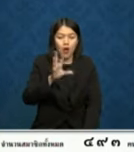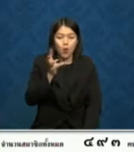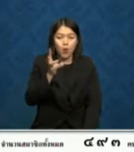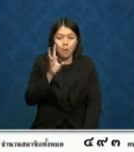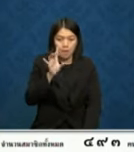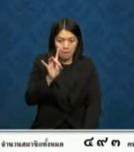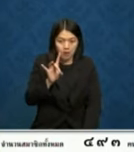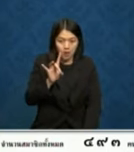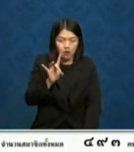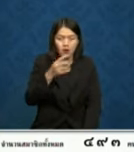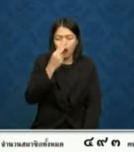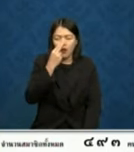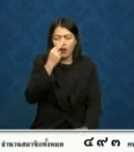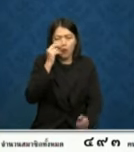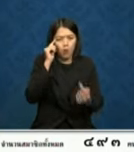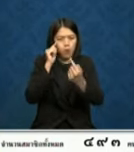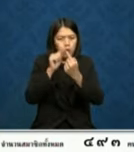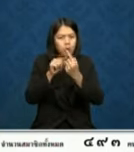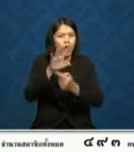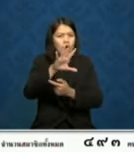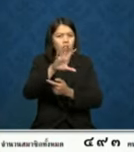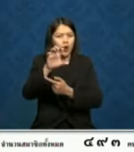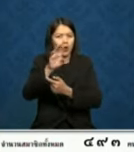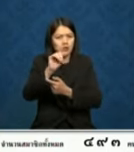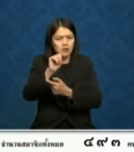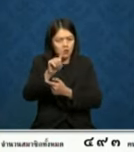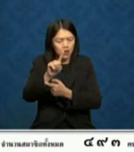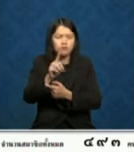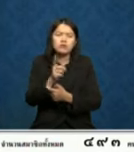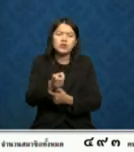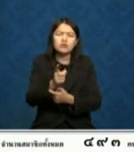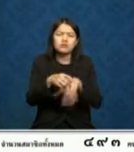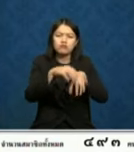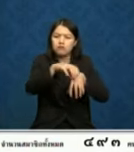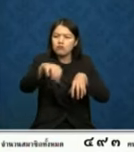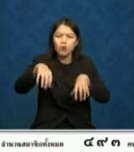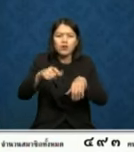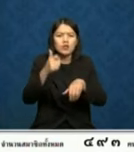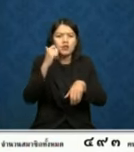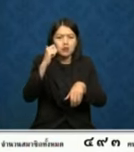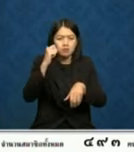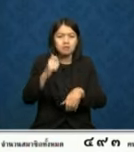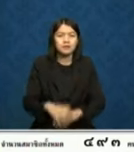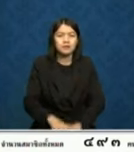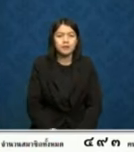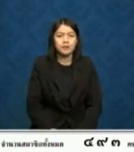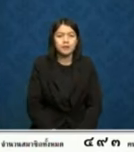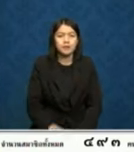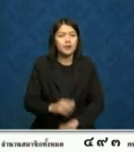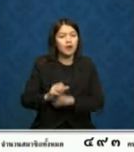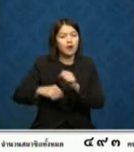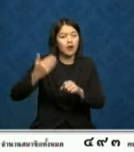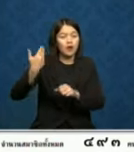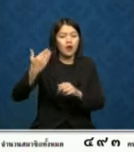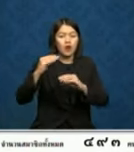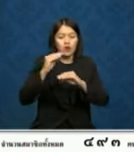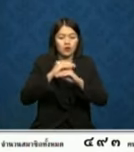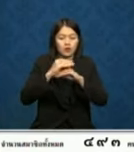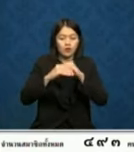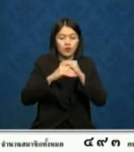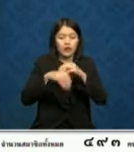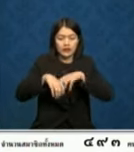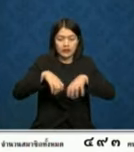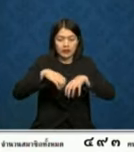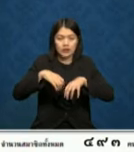ดังกล่าวกับตั้งเป้าไว้ที่ 541แห่งเท่าเดิมค่ะท่านประธานที่ผ่านมาโครงการที่ถูกจัด